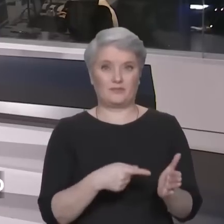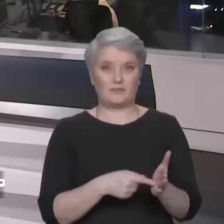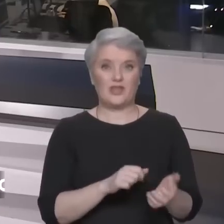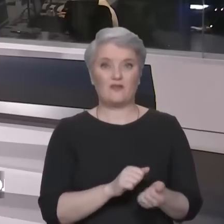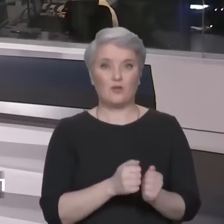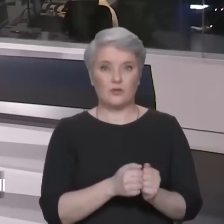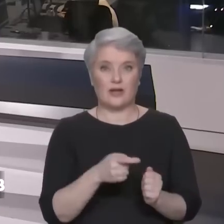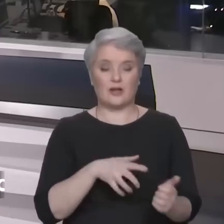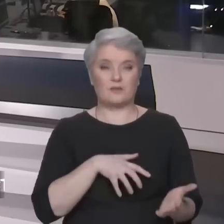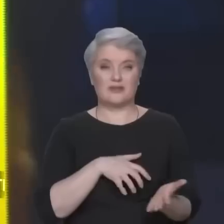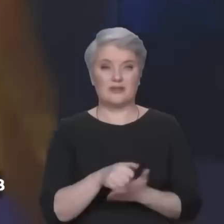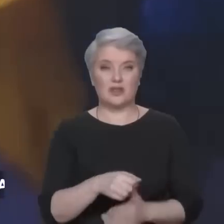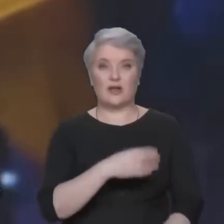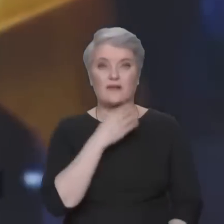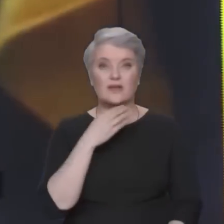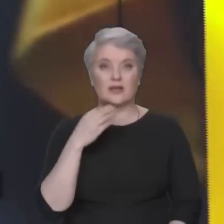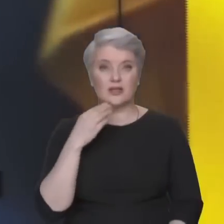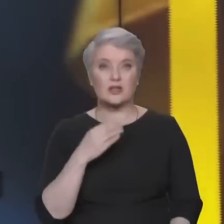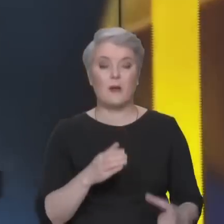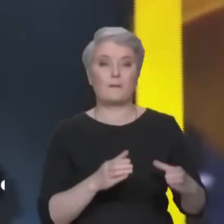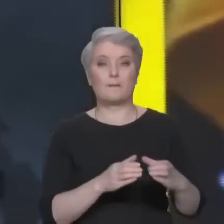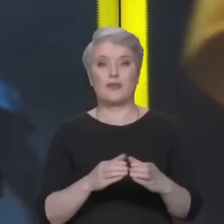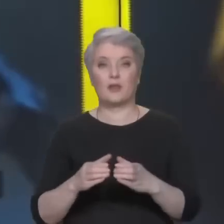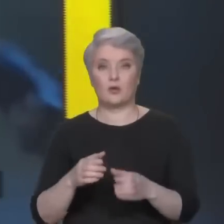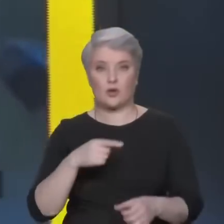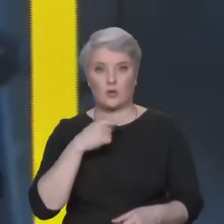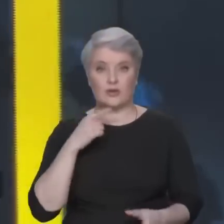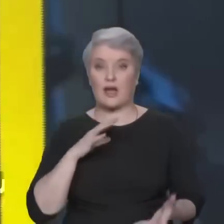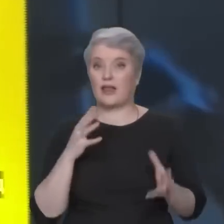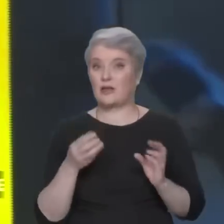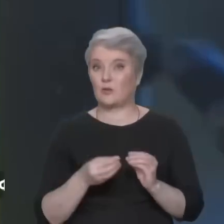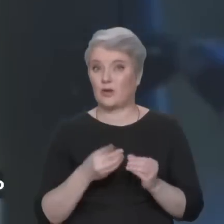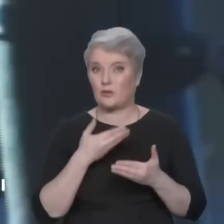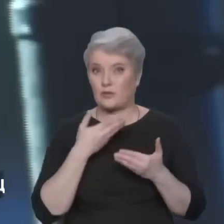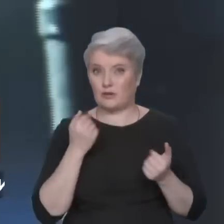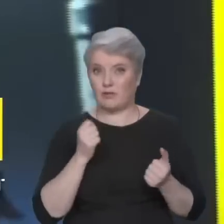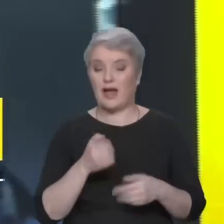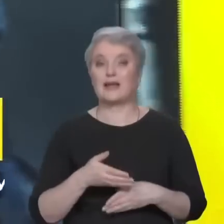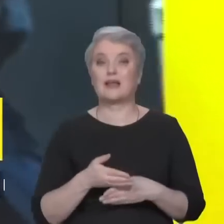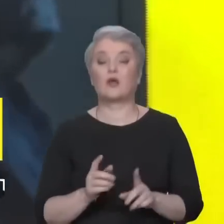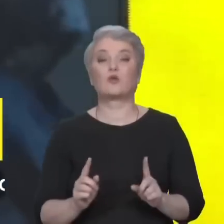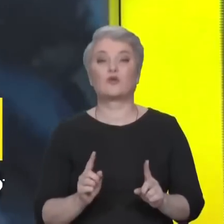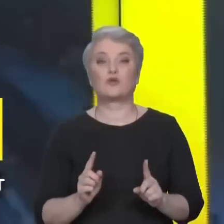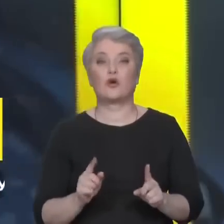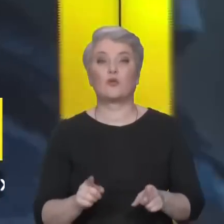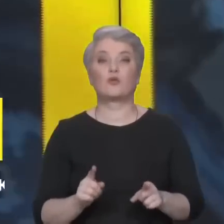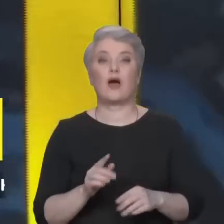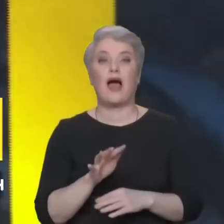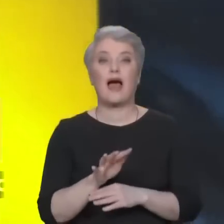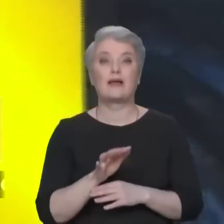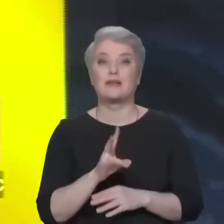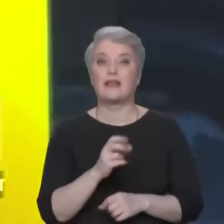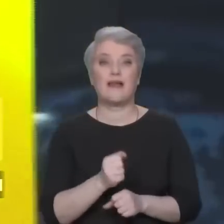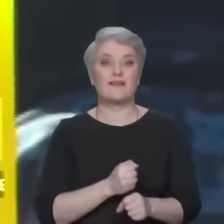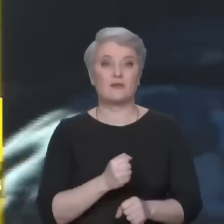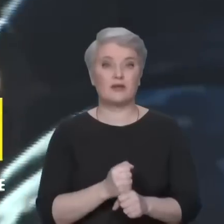знищена велика кількість підрозділів російських, результату нема. А за рахунок чого? За рахунок того, що артилерія не відпрацьовувала на